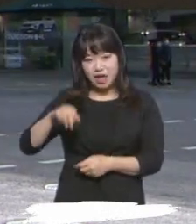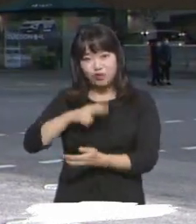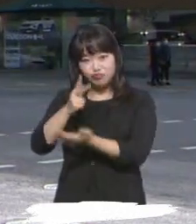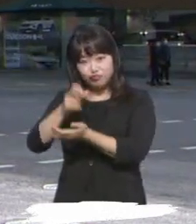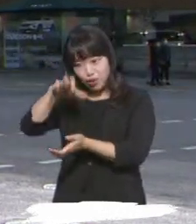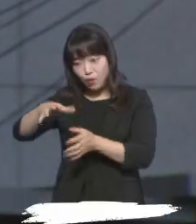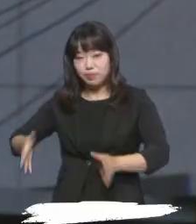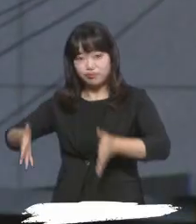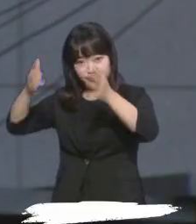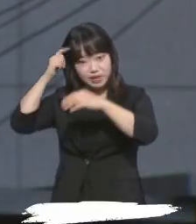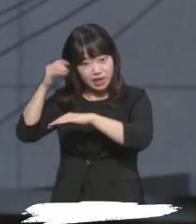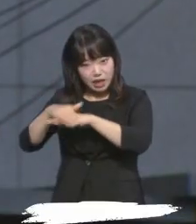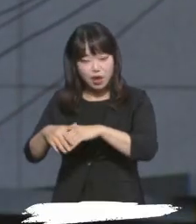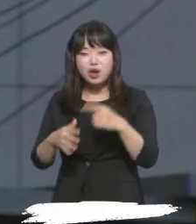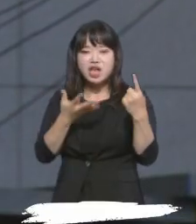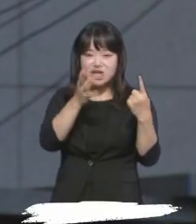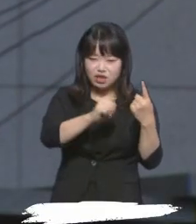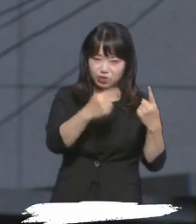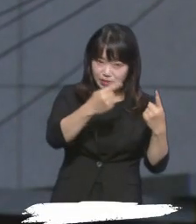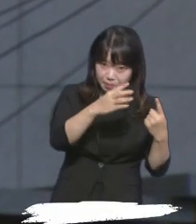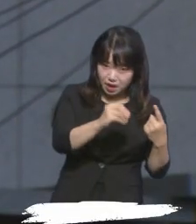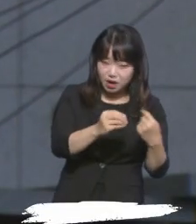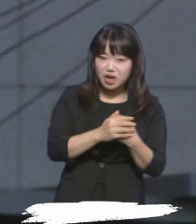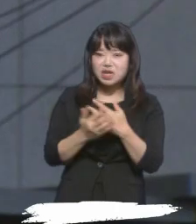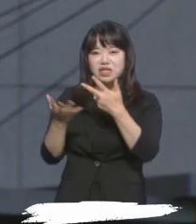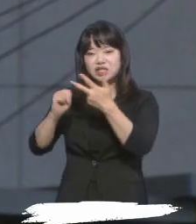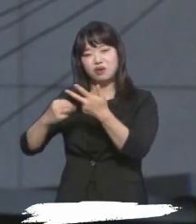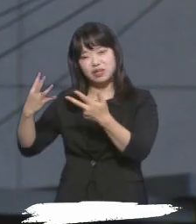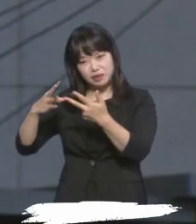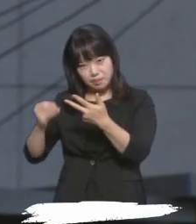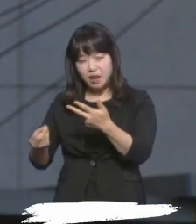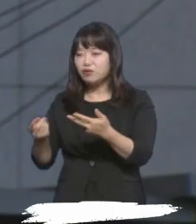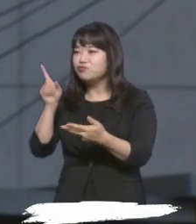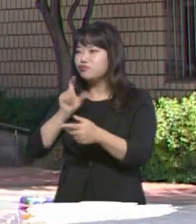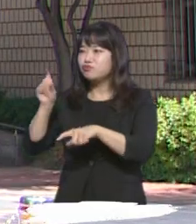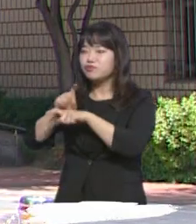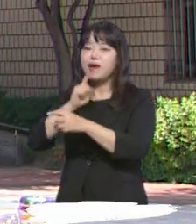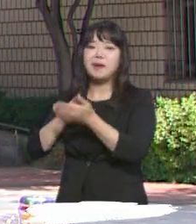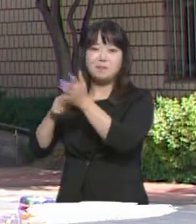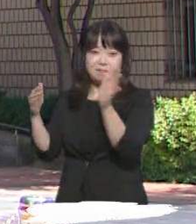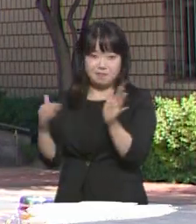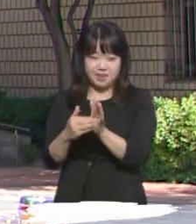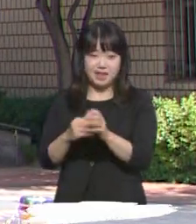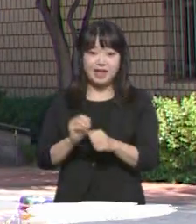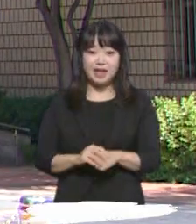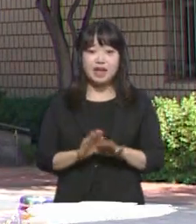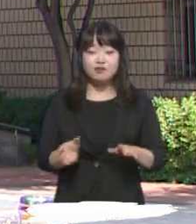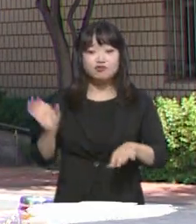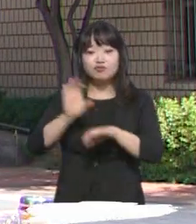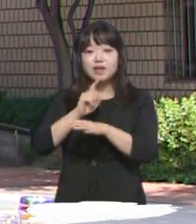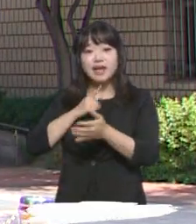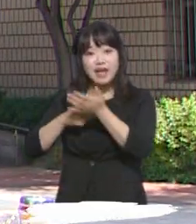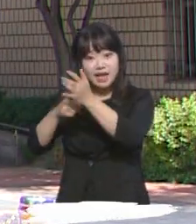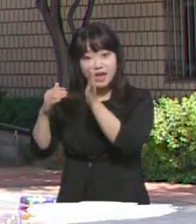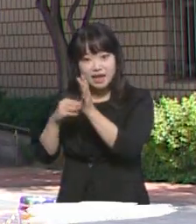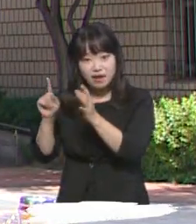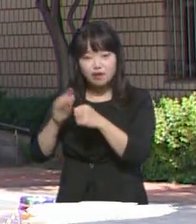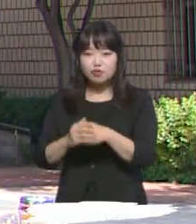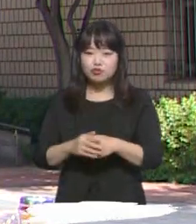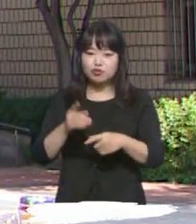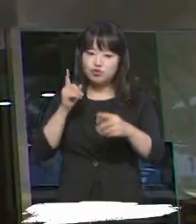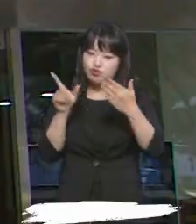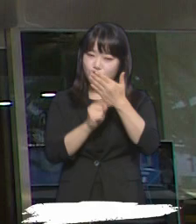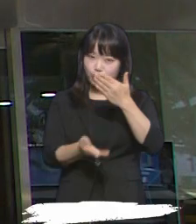주차타워 설계비로 각각 1억 1천만 원, 7억 4천만 원이 투입됩니다. 이번 추경 예산안은 9월 초